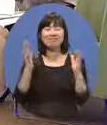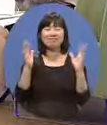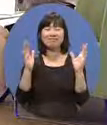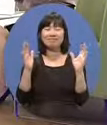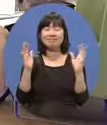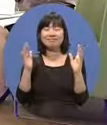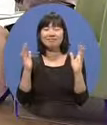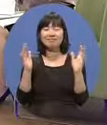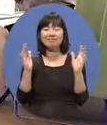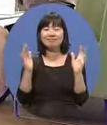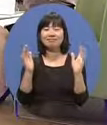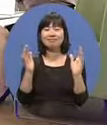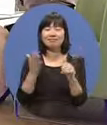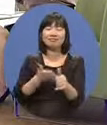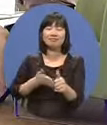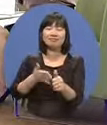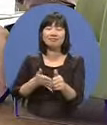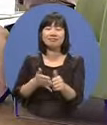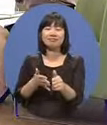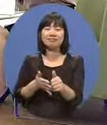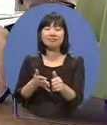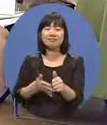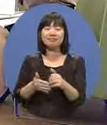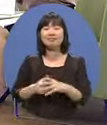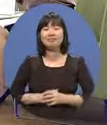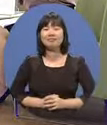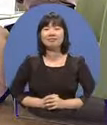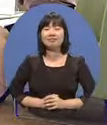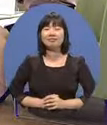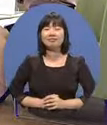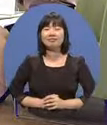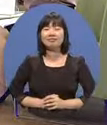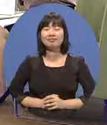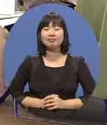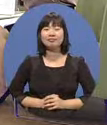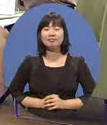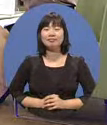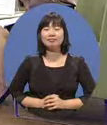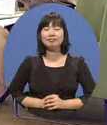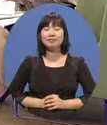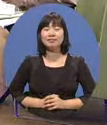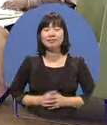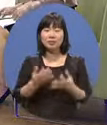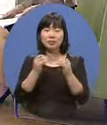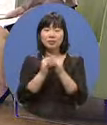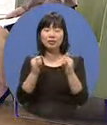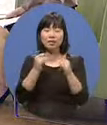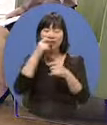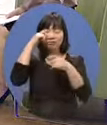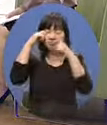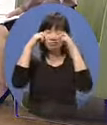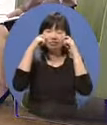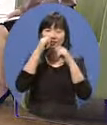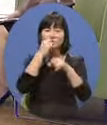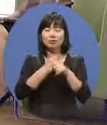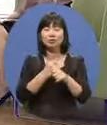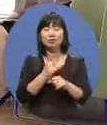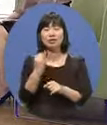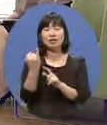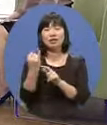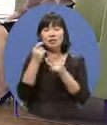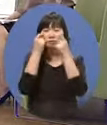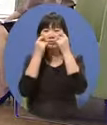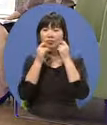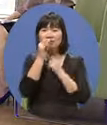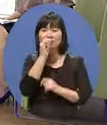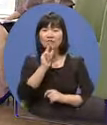부탁드려요. 세상에. 아, 들으시면서 지금 방송객분들도 눈물을 훔치고 계시고 예정 선생님 눈물을 흘리시고